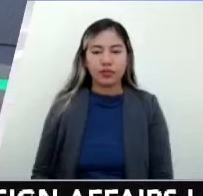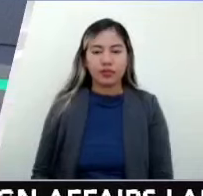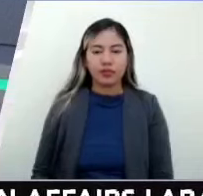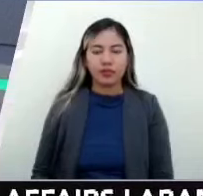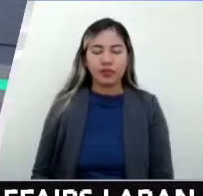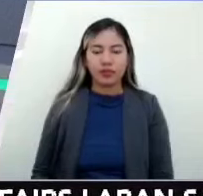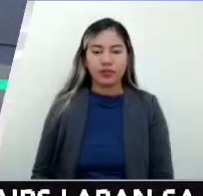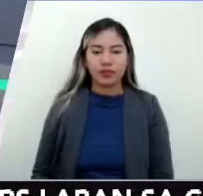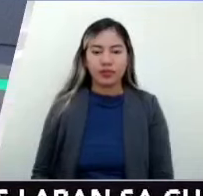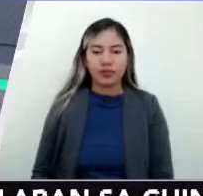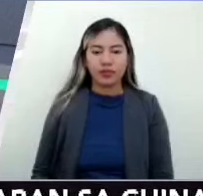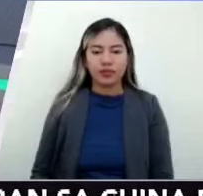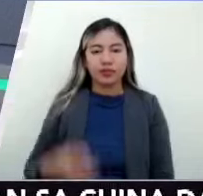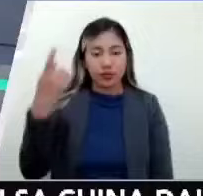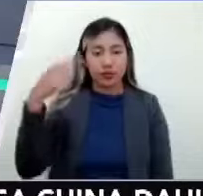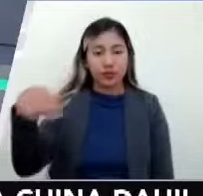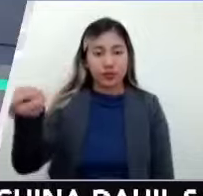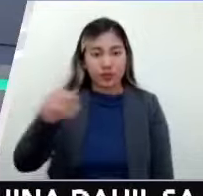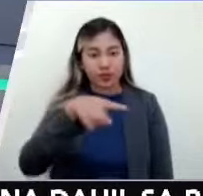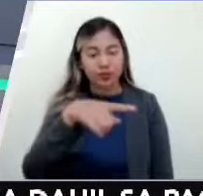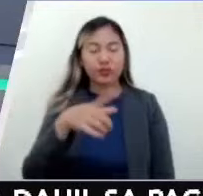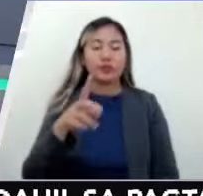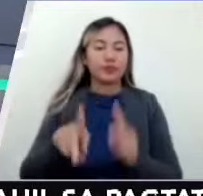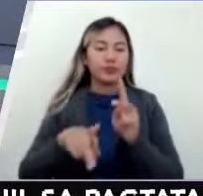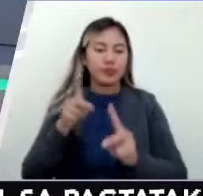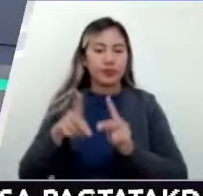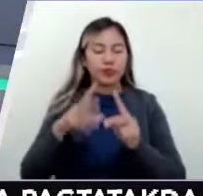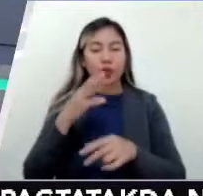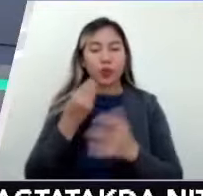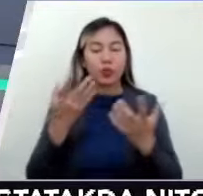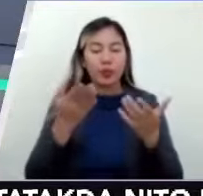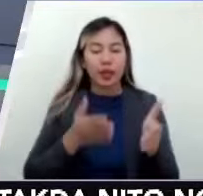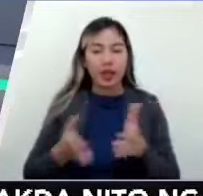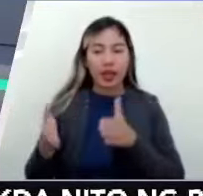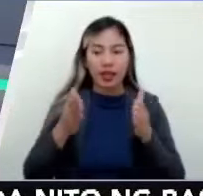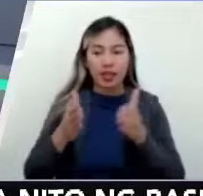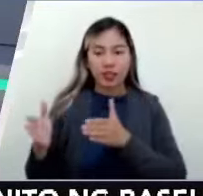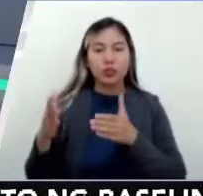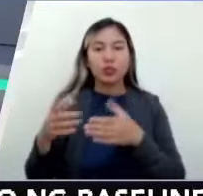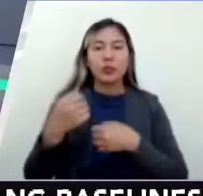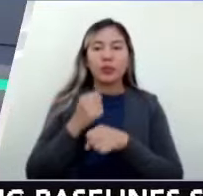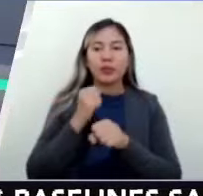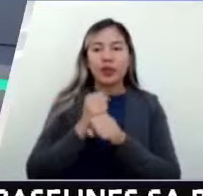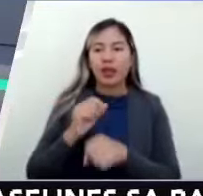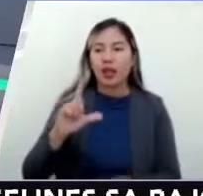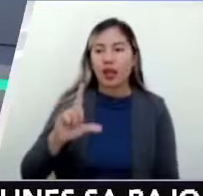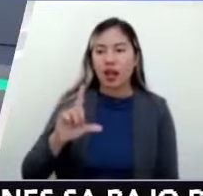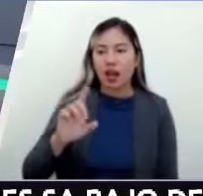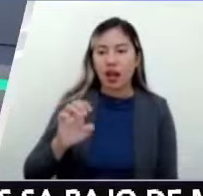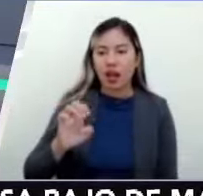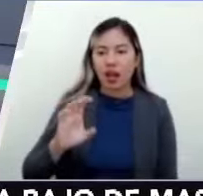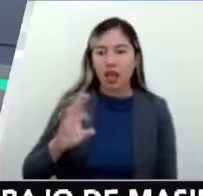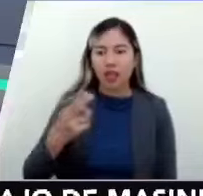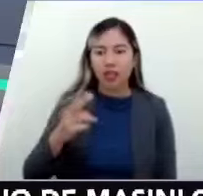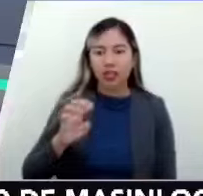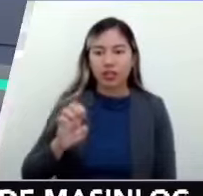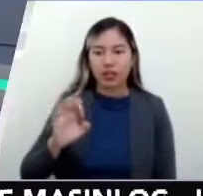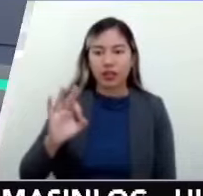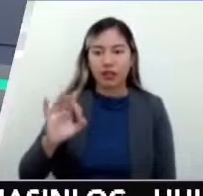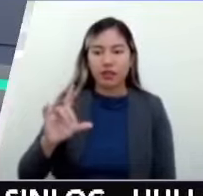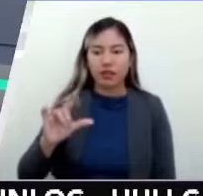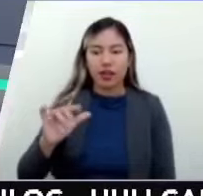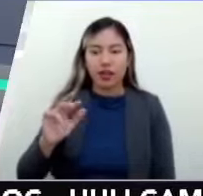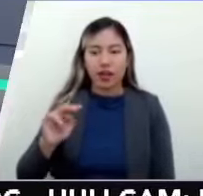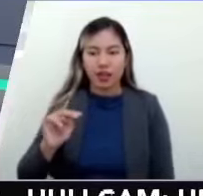Para sa mga mare natin dyang nagpaplanong mag-leche plan sa Pasko, unti-unti nang tumataas ang demand sa